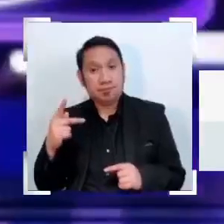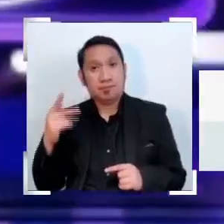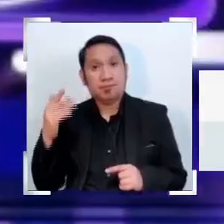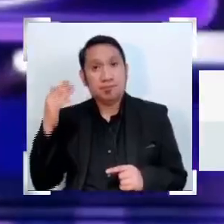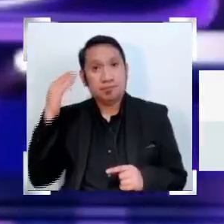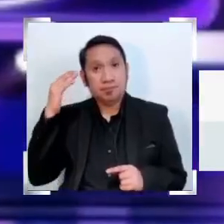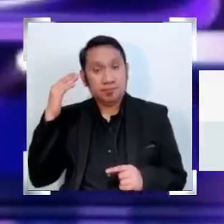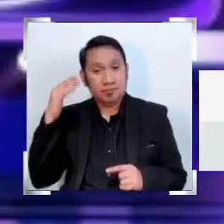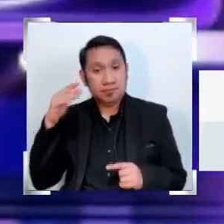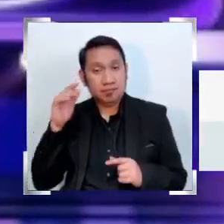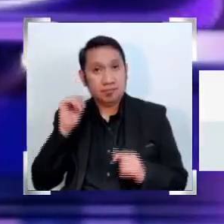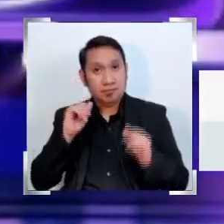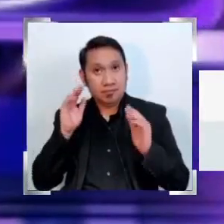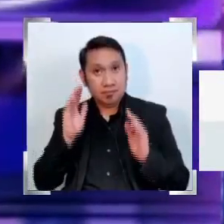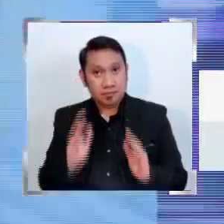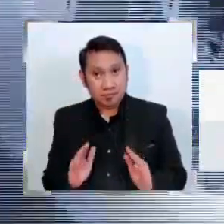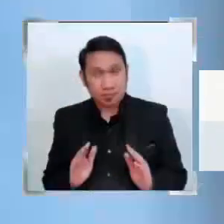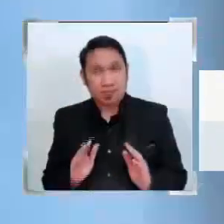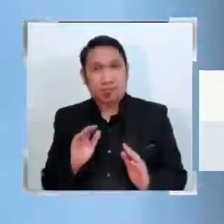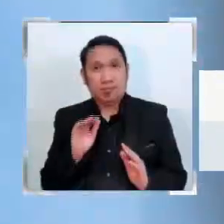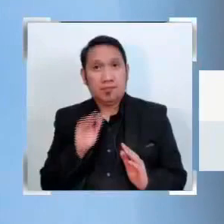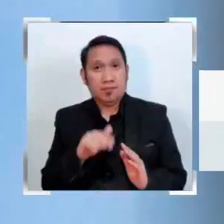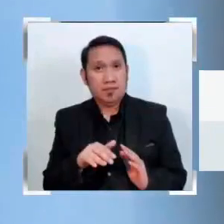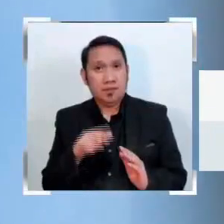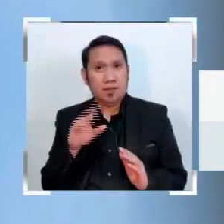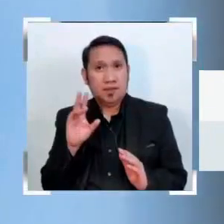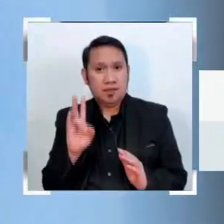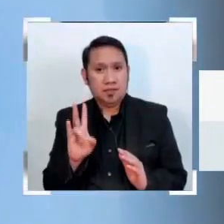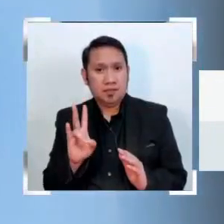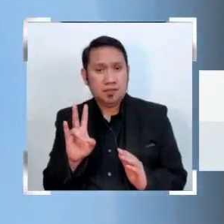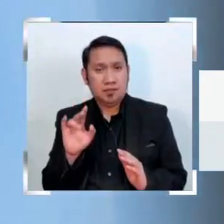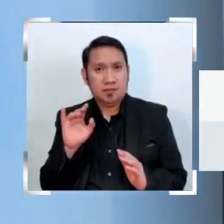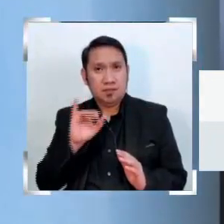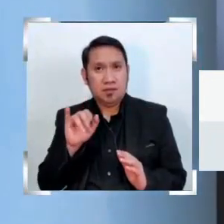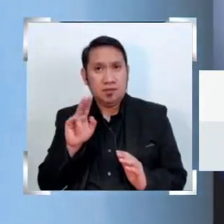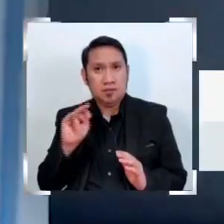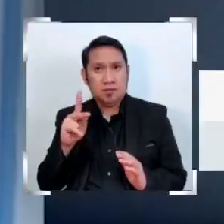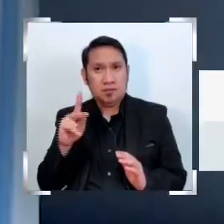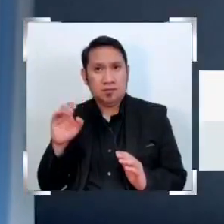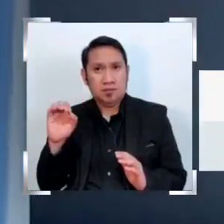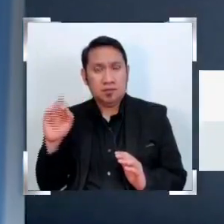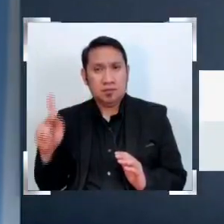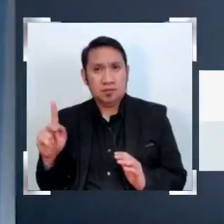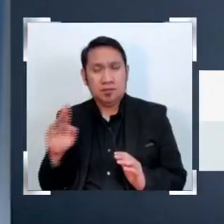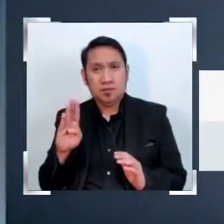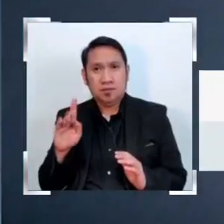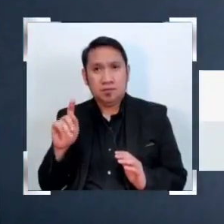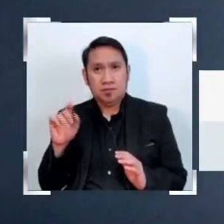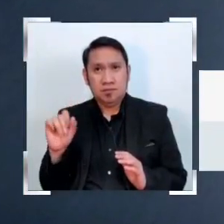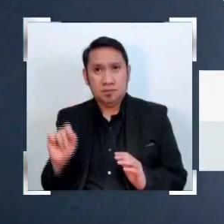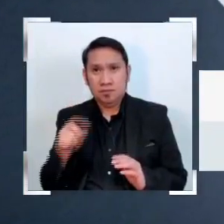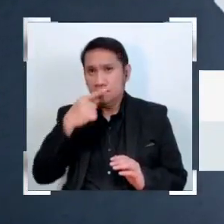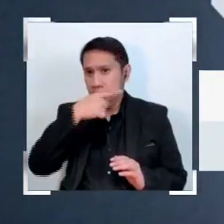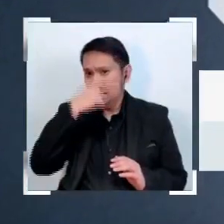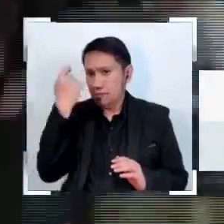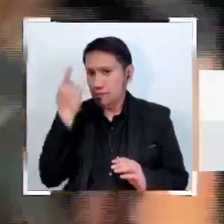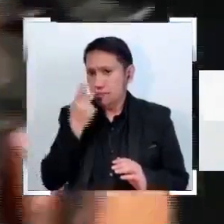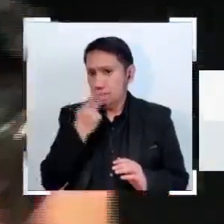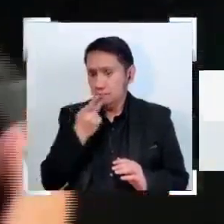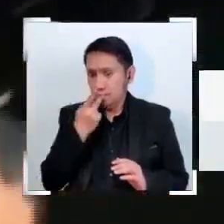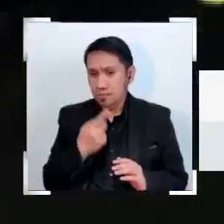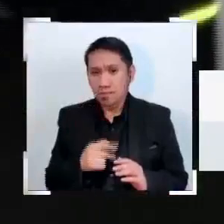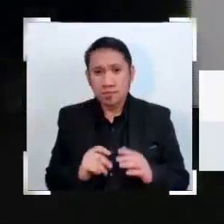Habang top global K-pop song naman ang 7 ni Jungkook ng BTS. Ang Blackpink naman itinanghal na top